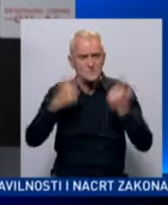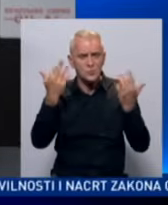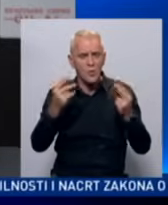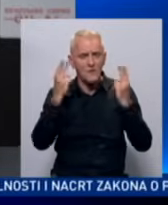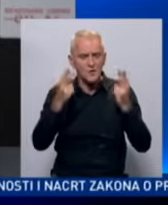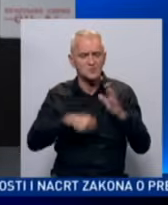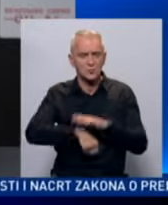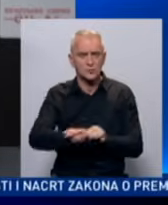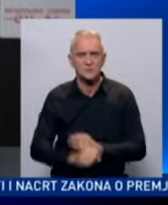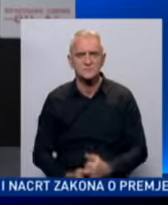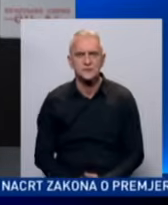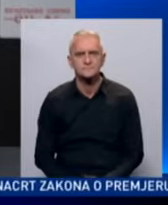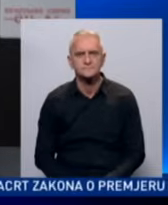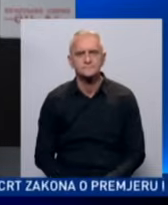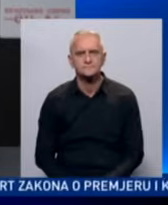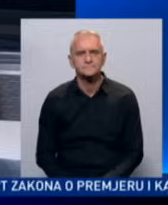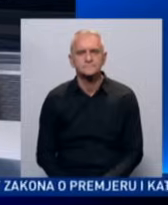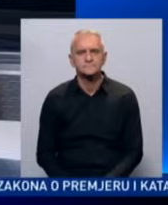utakmica.